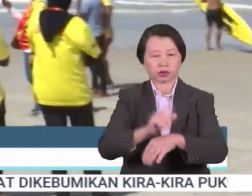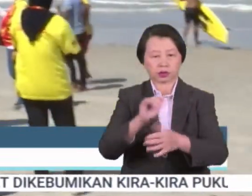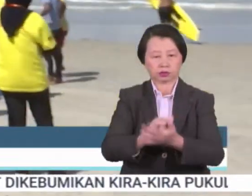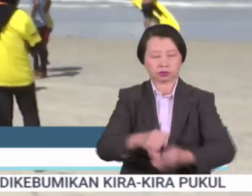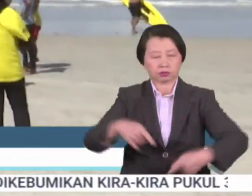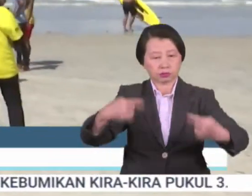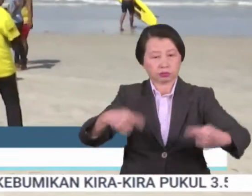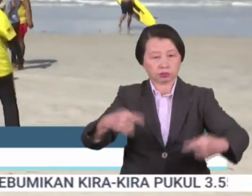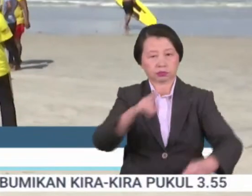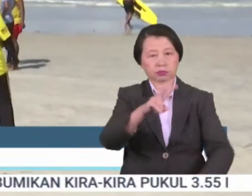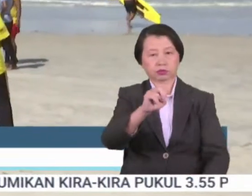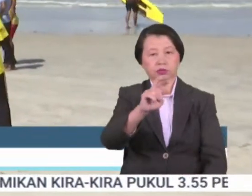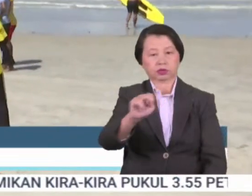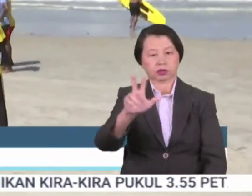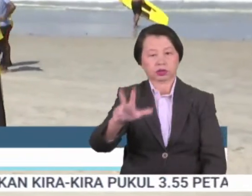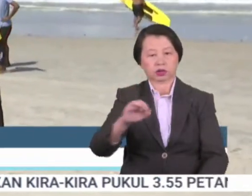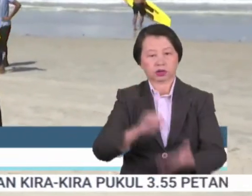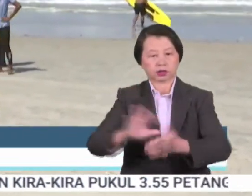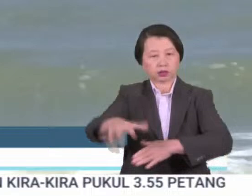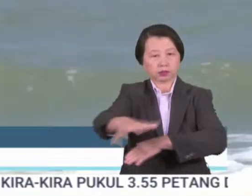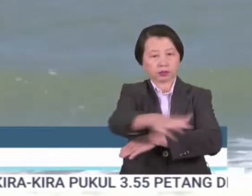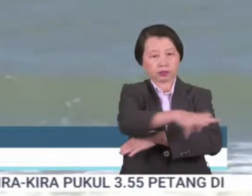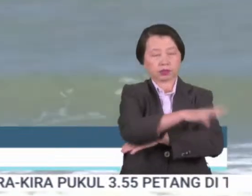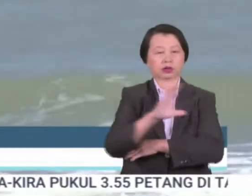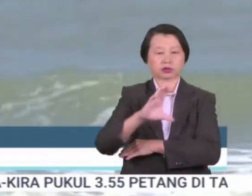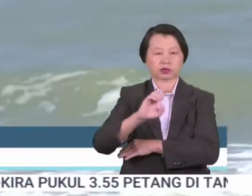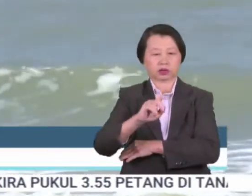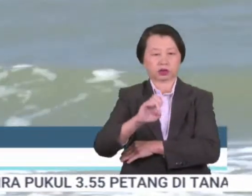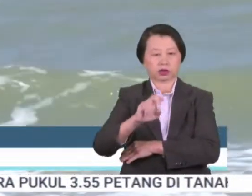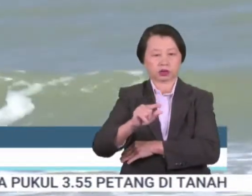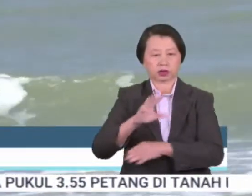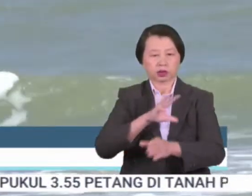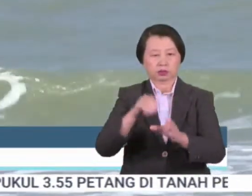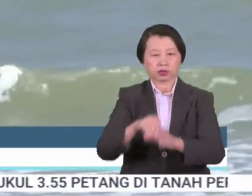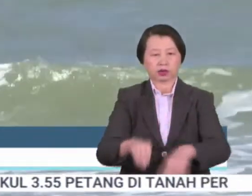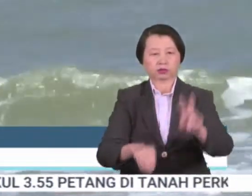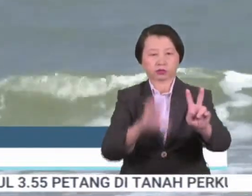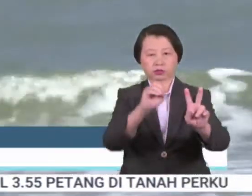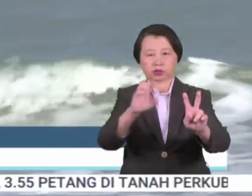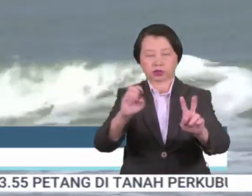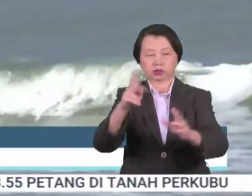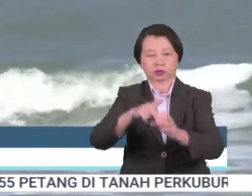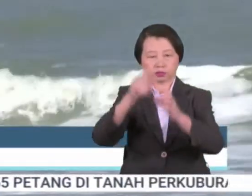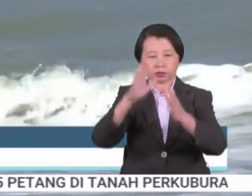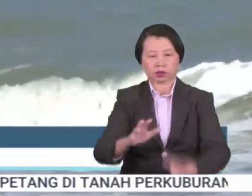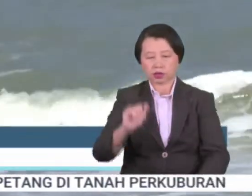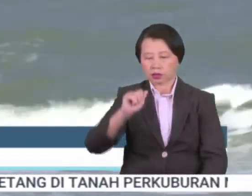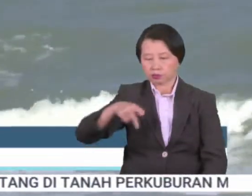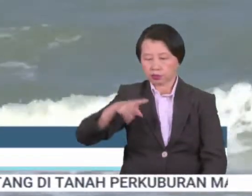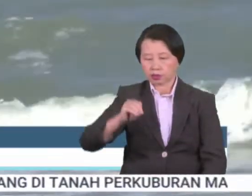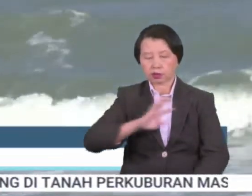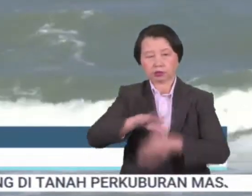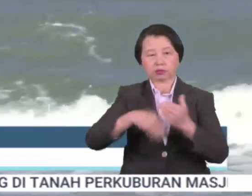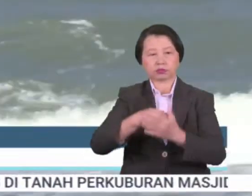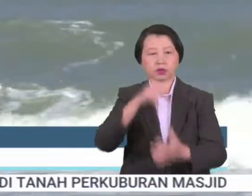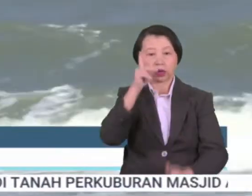challeng 2023 di pantai jenang program yang matkanm